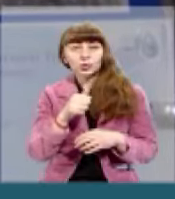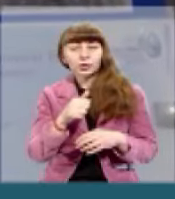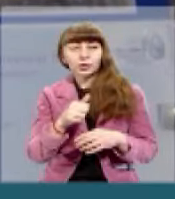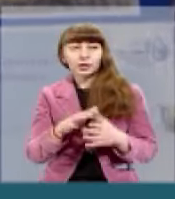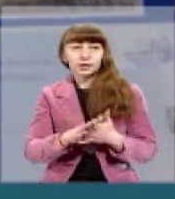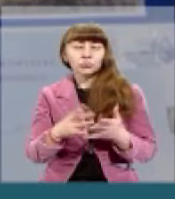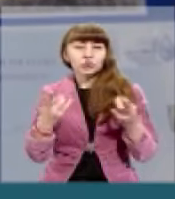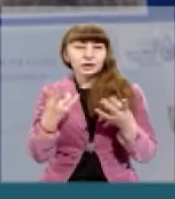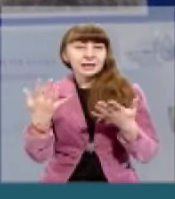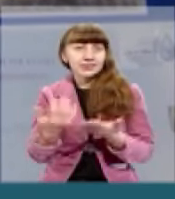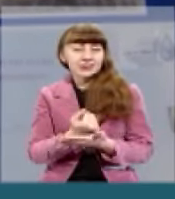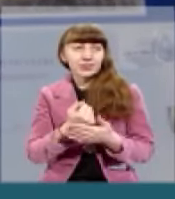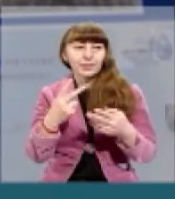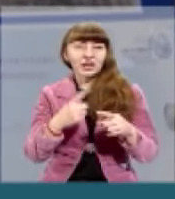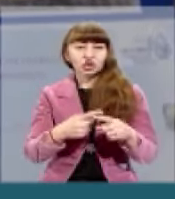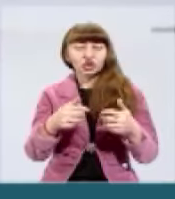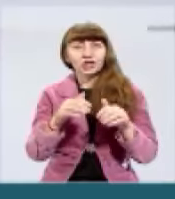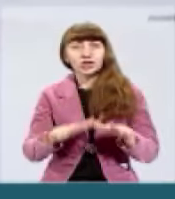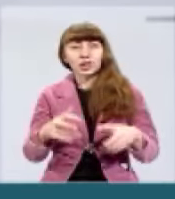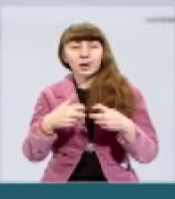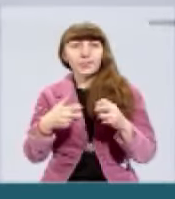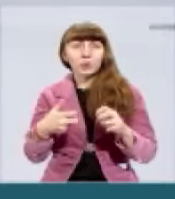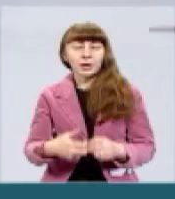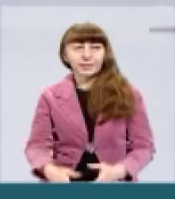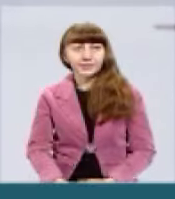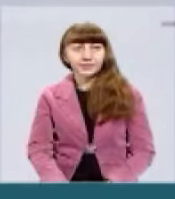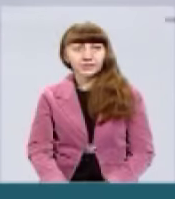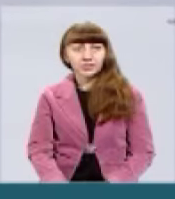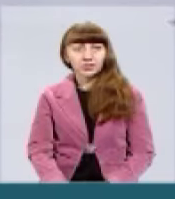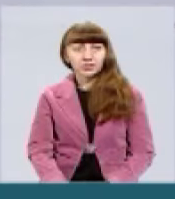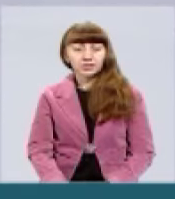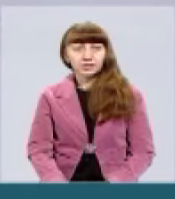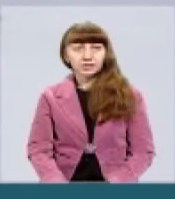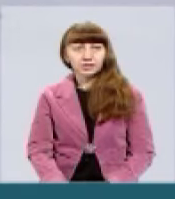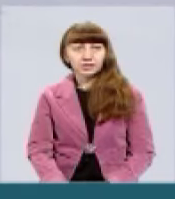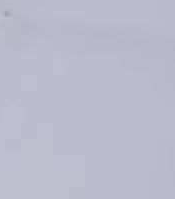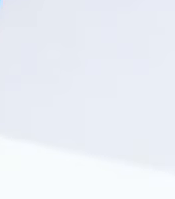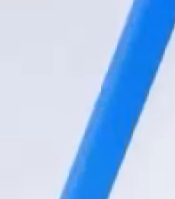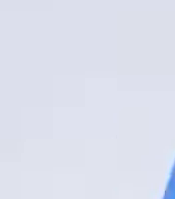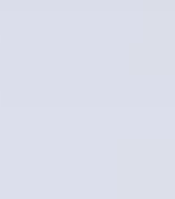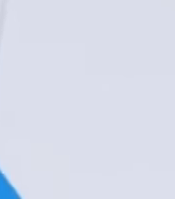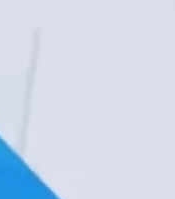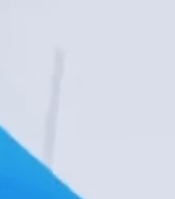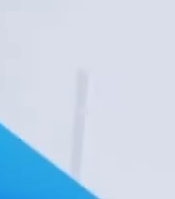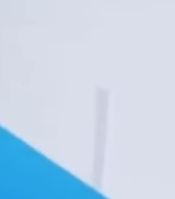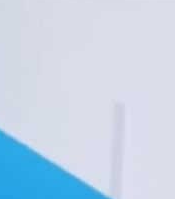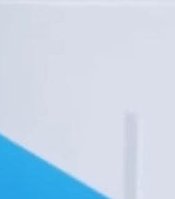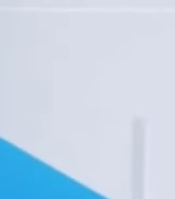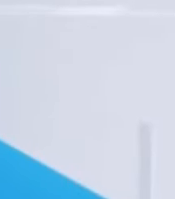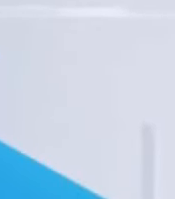найти положительное решение этих проблем. Айдана Папанина, Кадрали Ахметбеков, телеканал Костанай.